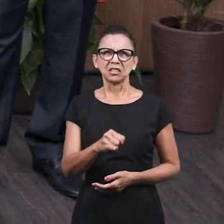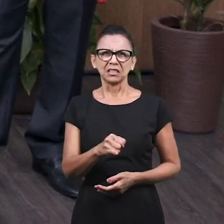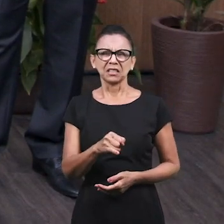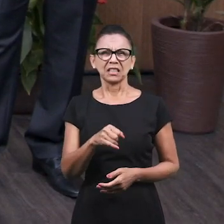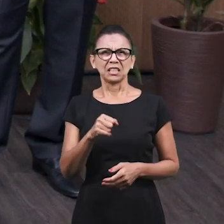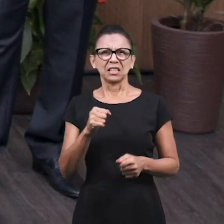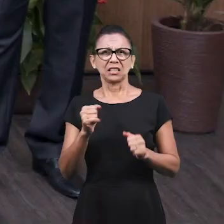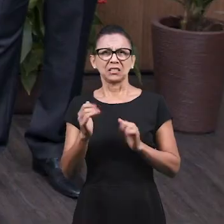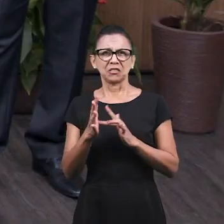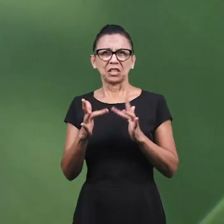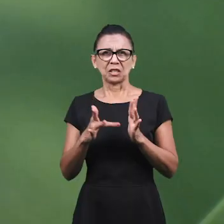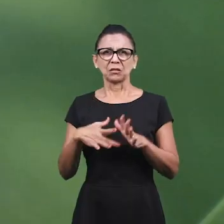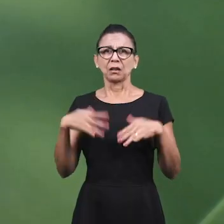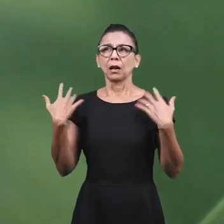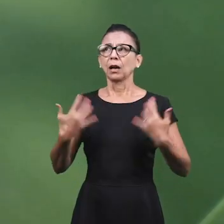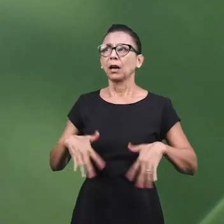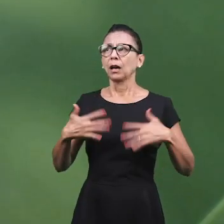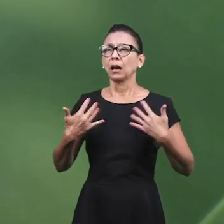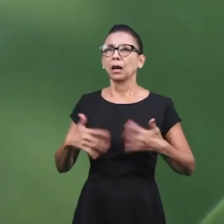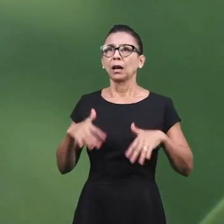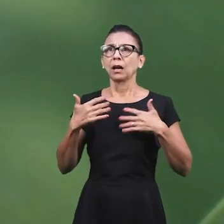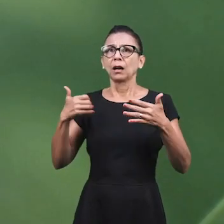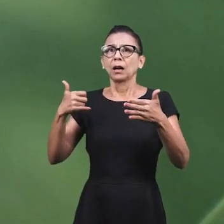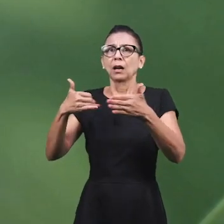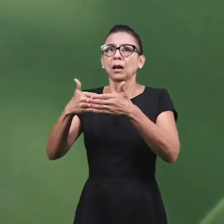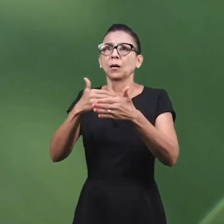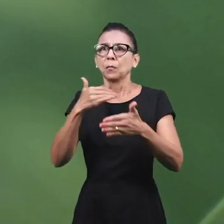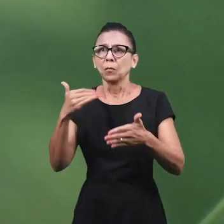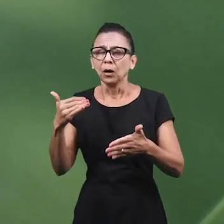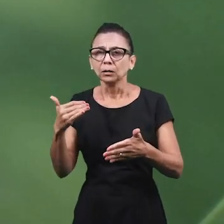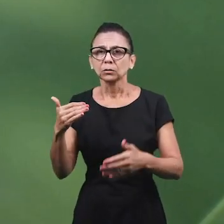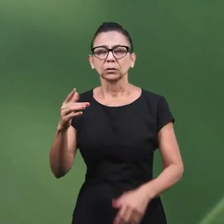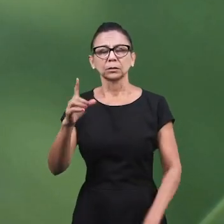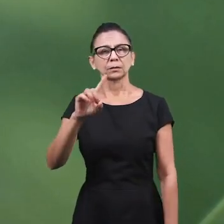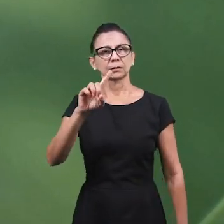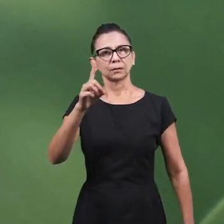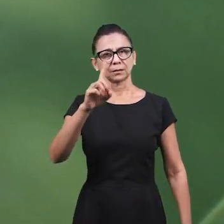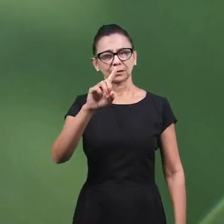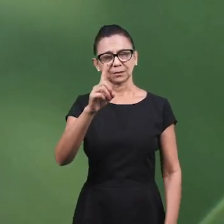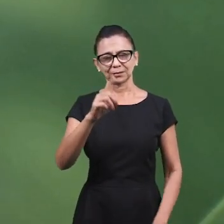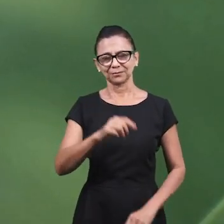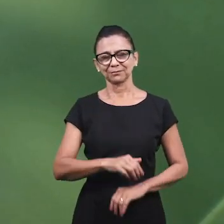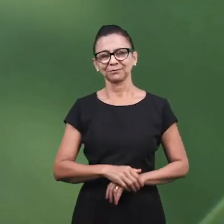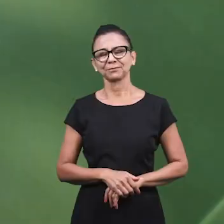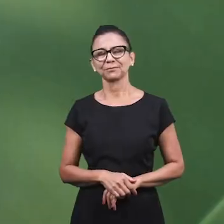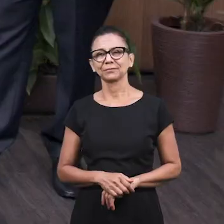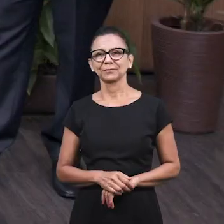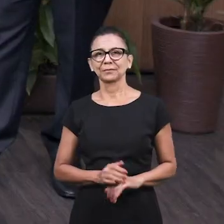того, чтобы жить под гнетом смерти, человек должен